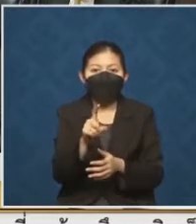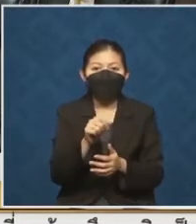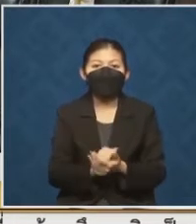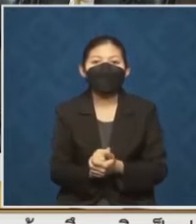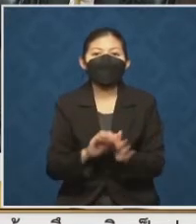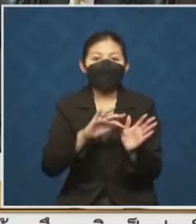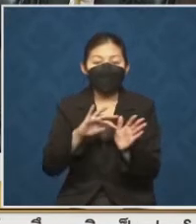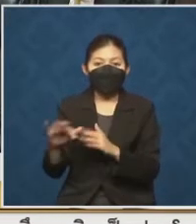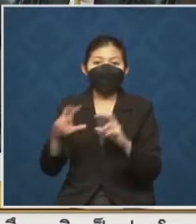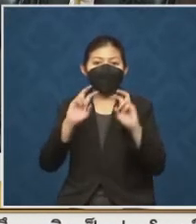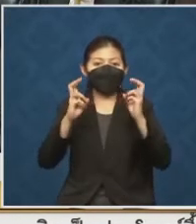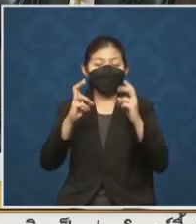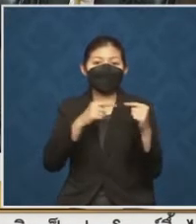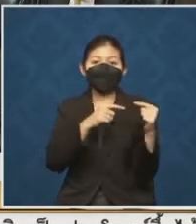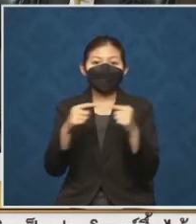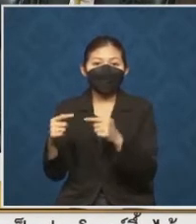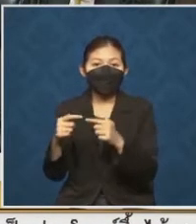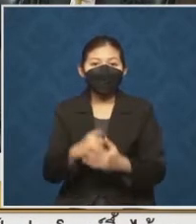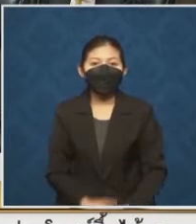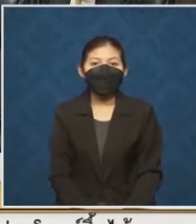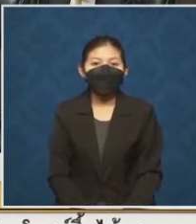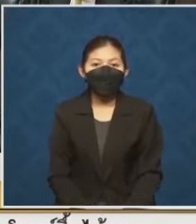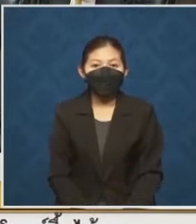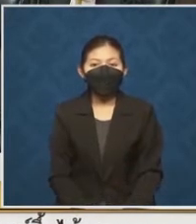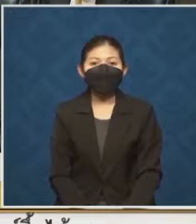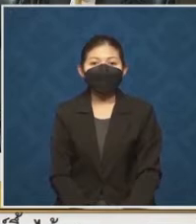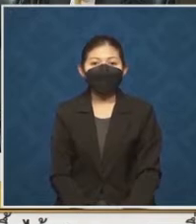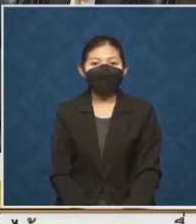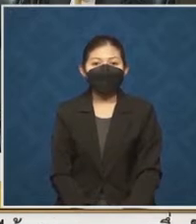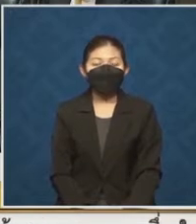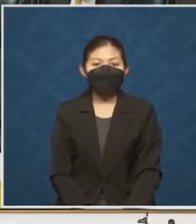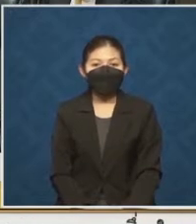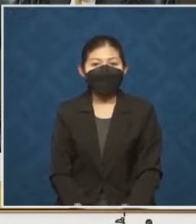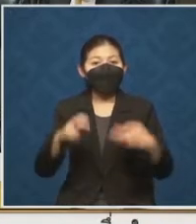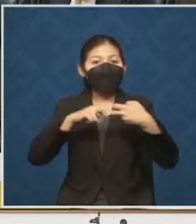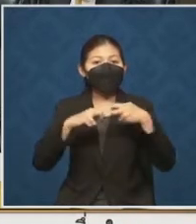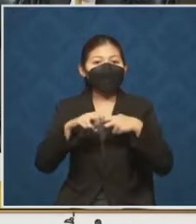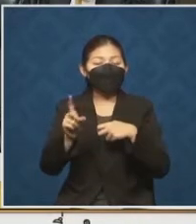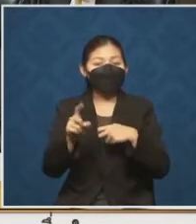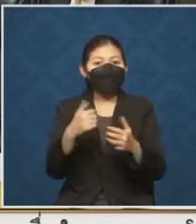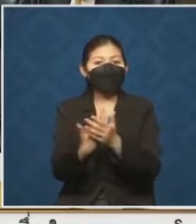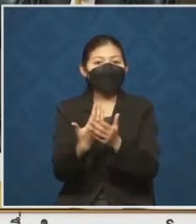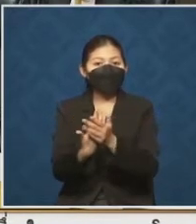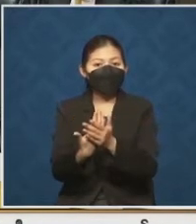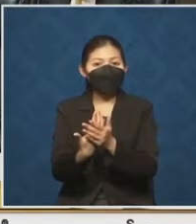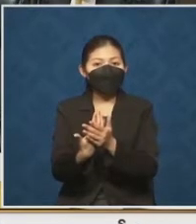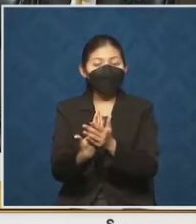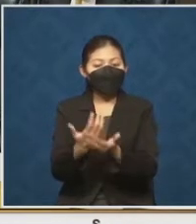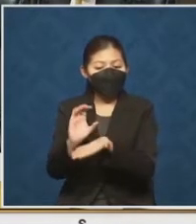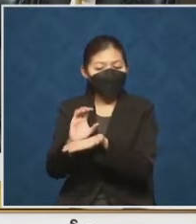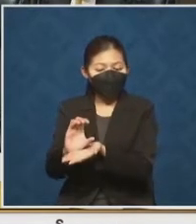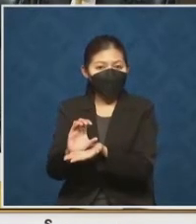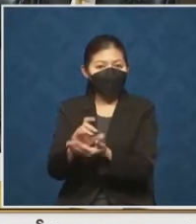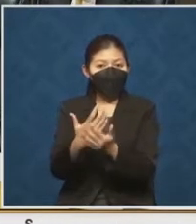อยู่ตรงนี้เองจะเป็นรายละเอียดที่มีเพื่อนสมาชิกผมจะได้สอบถามข้อเท็จจริงเกี่ยวกับเรื่องนี้